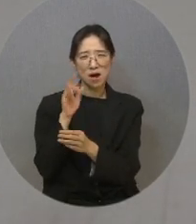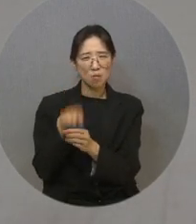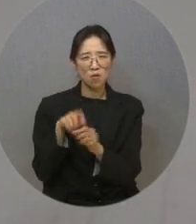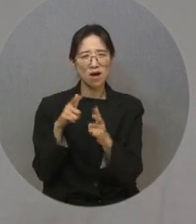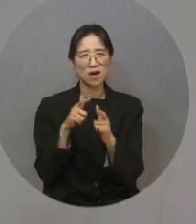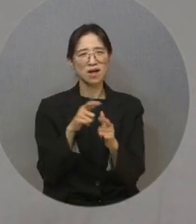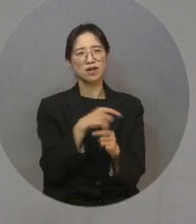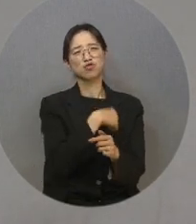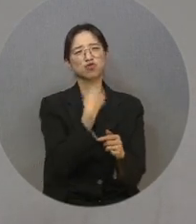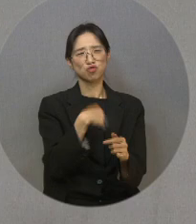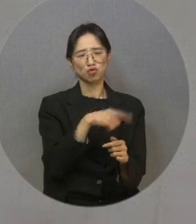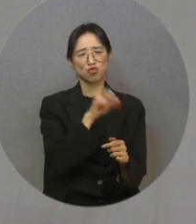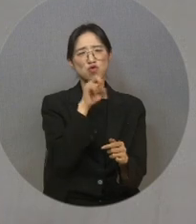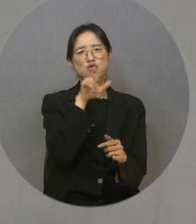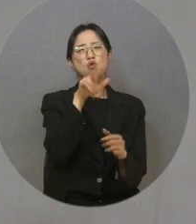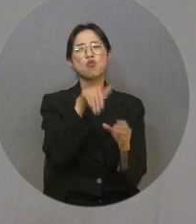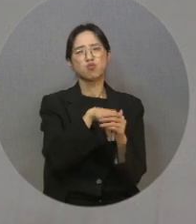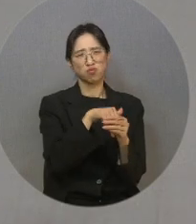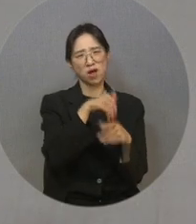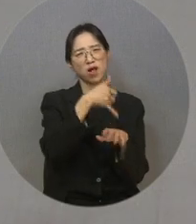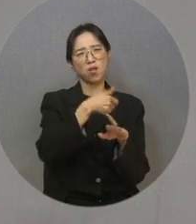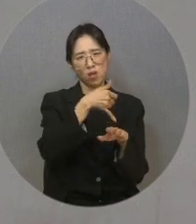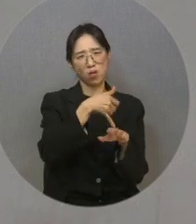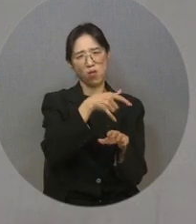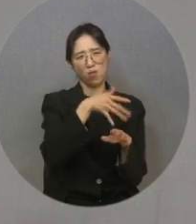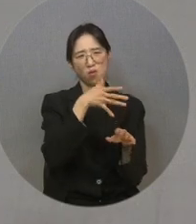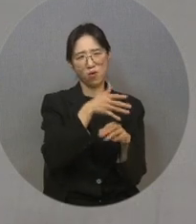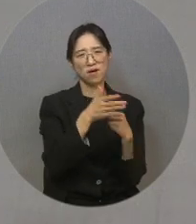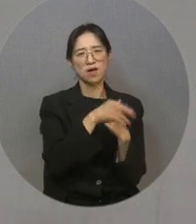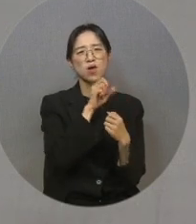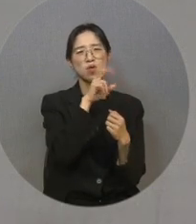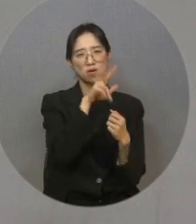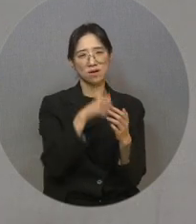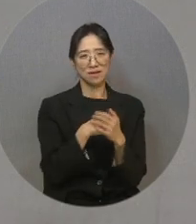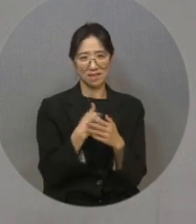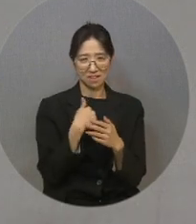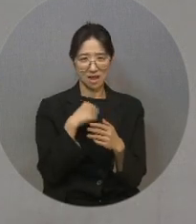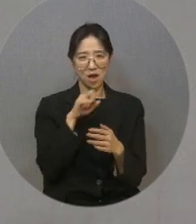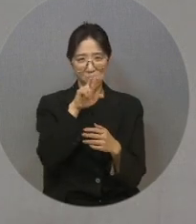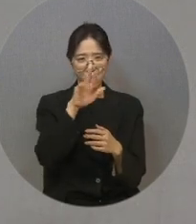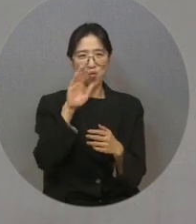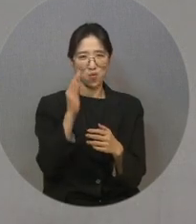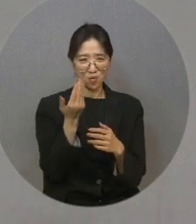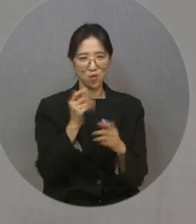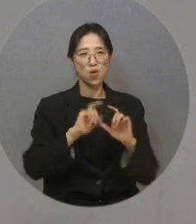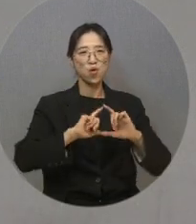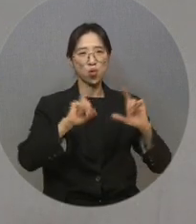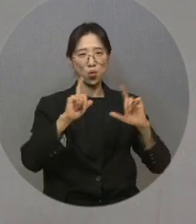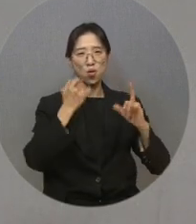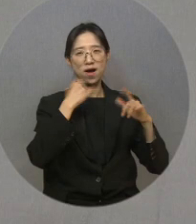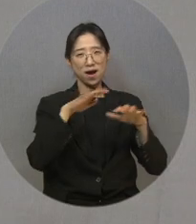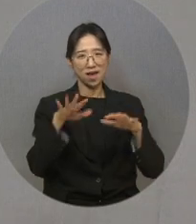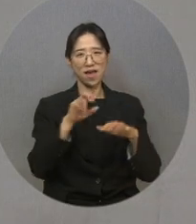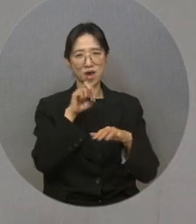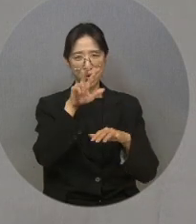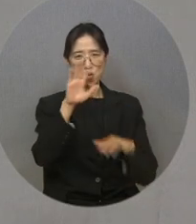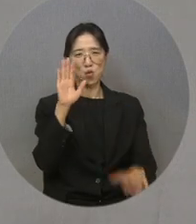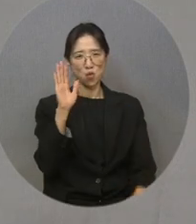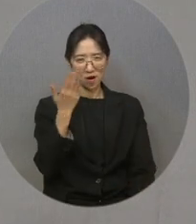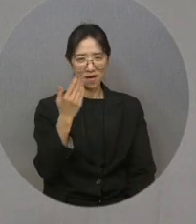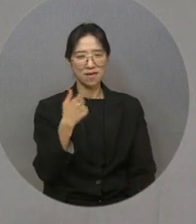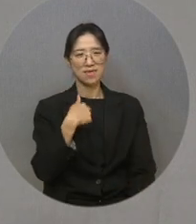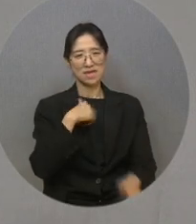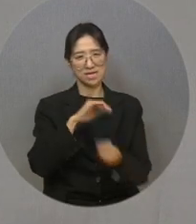중국은 용의 문화입니다. 왜 농경문화이기 때문에 용의 문화인데 내가 용이 돼서 용으로 동해의 용이 돼서 우리